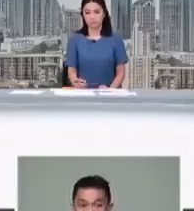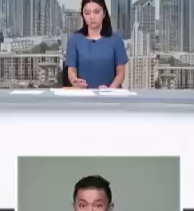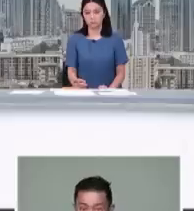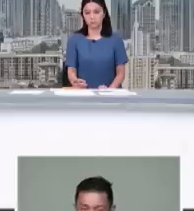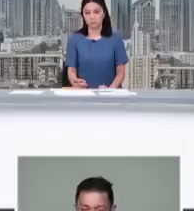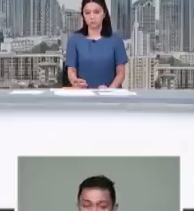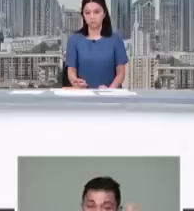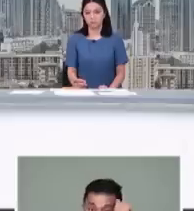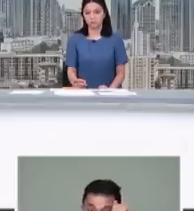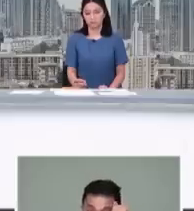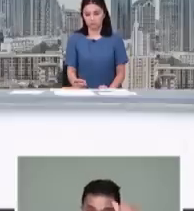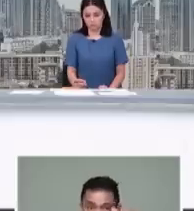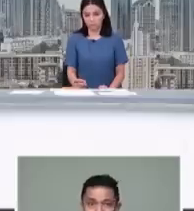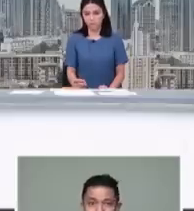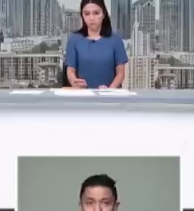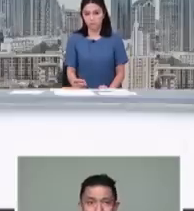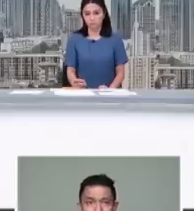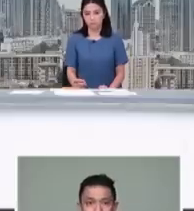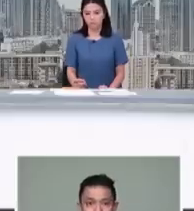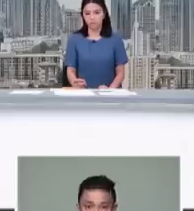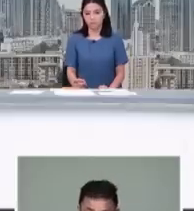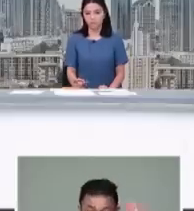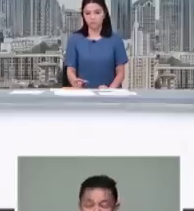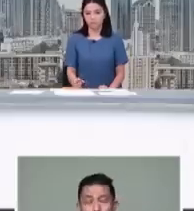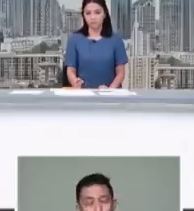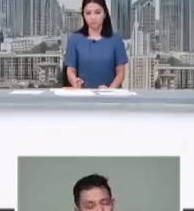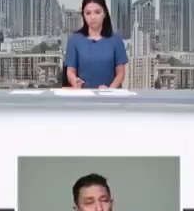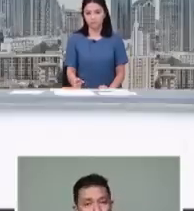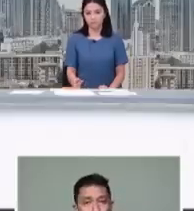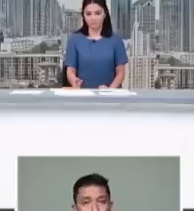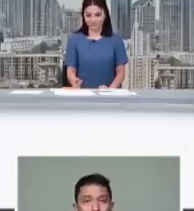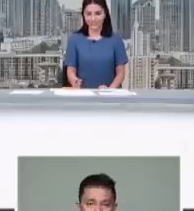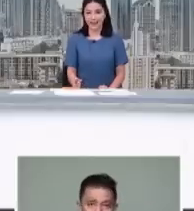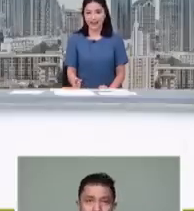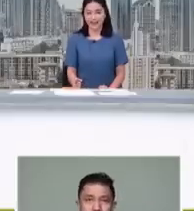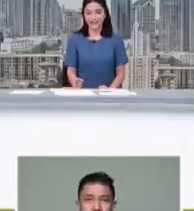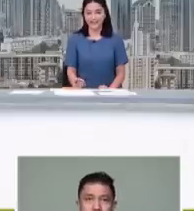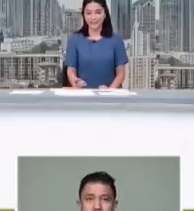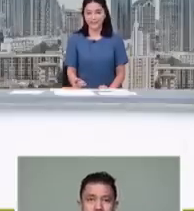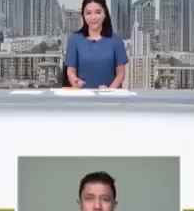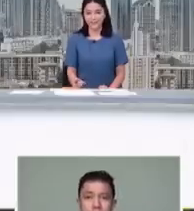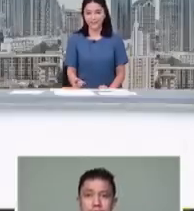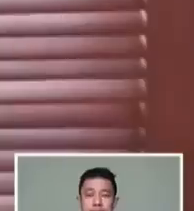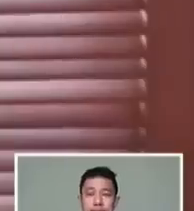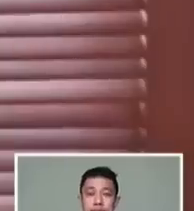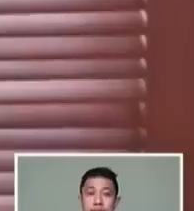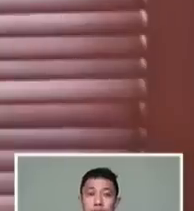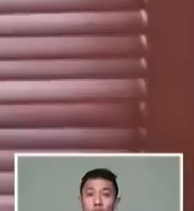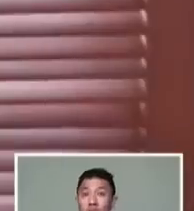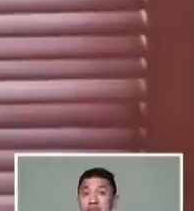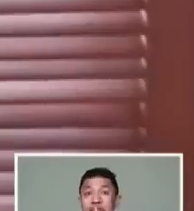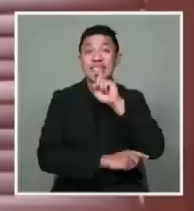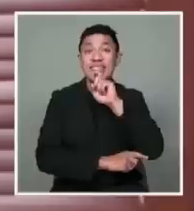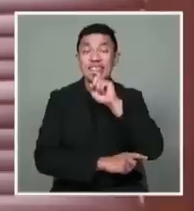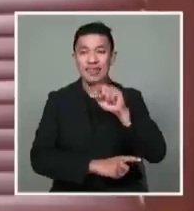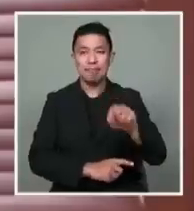อกัน27วันนะคะเยอะมากเลยทีเดียวค่ะเดี๋ยววันนี้พามาดูรายละเอียดกันค่ะ เชิญเลยครับ ค่ะเมื่อวันอาทิตย์ที่ผ่านม